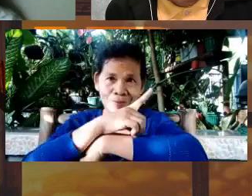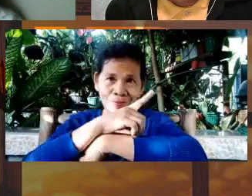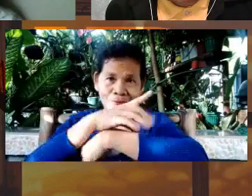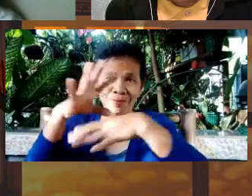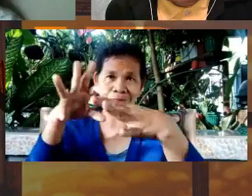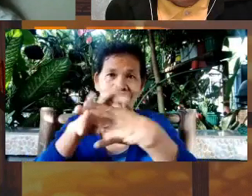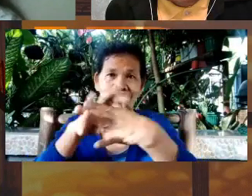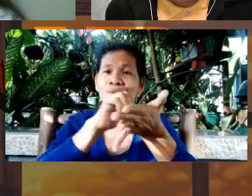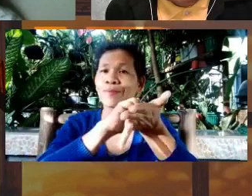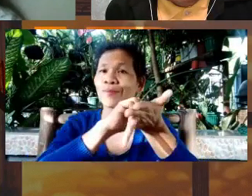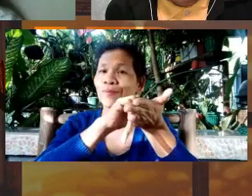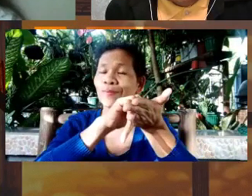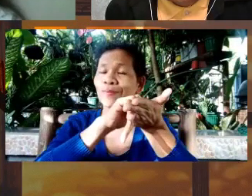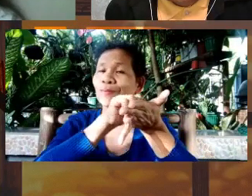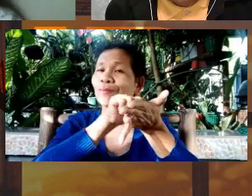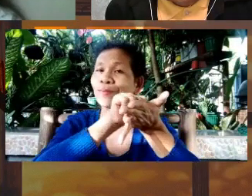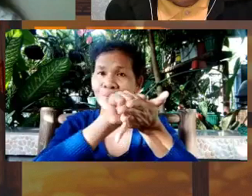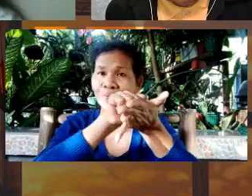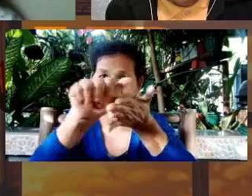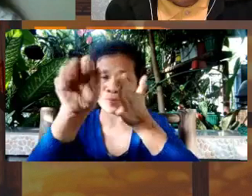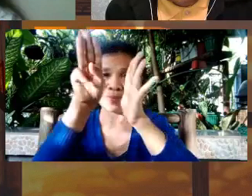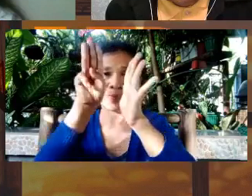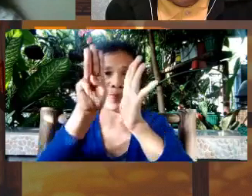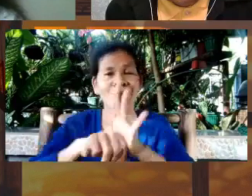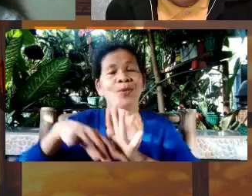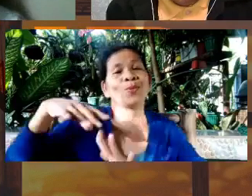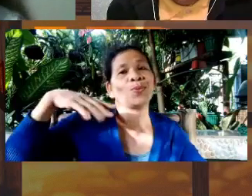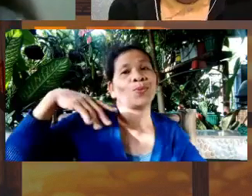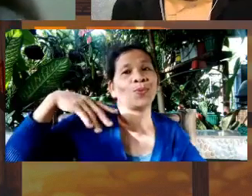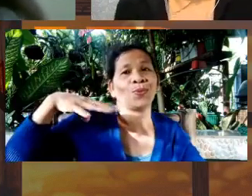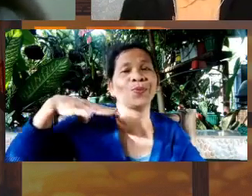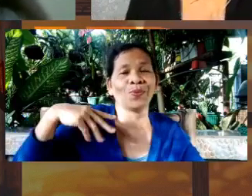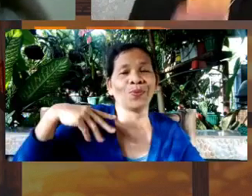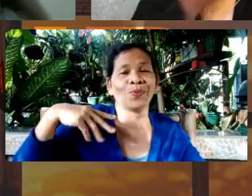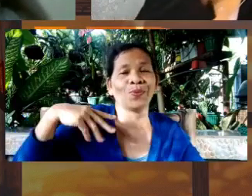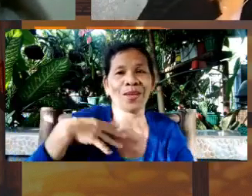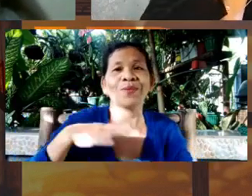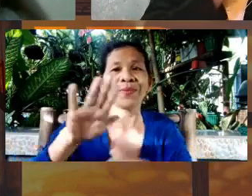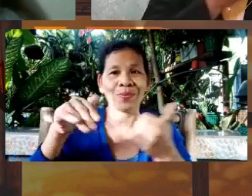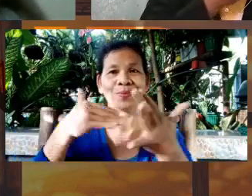yun po ang ating pinakahintay. Balik sa iyo, Pastor.